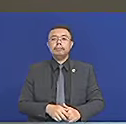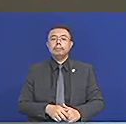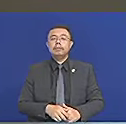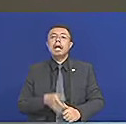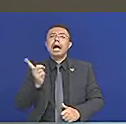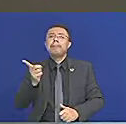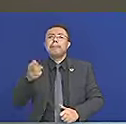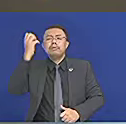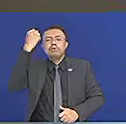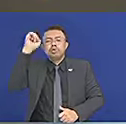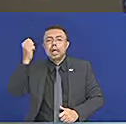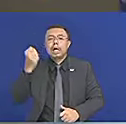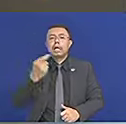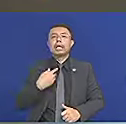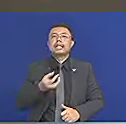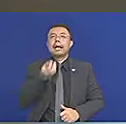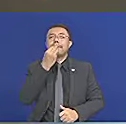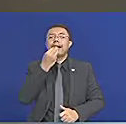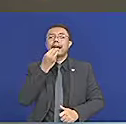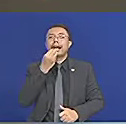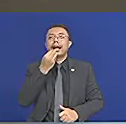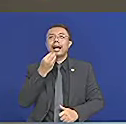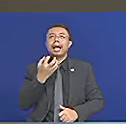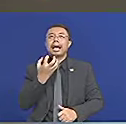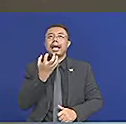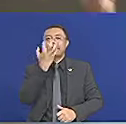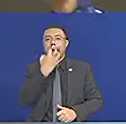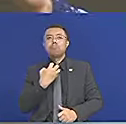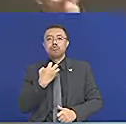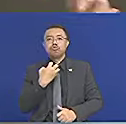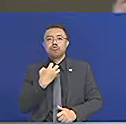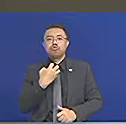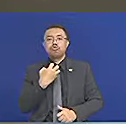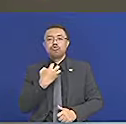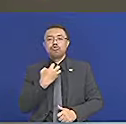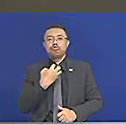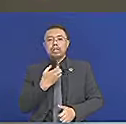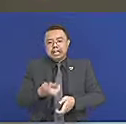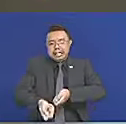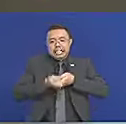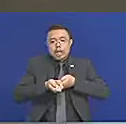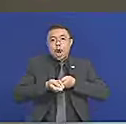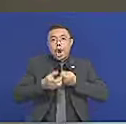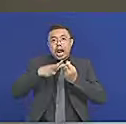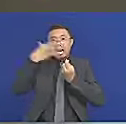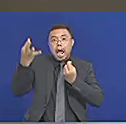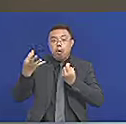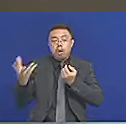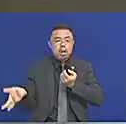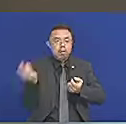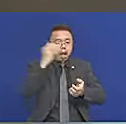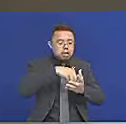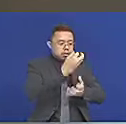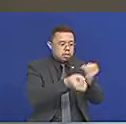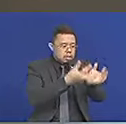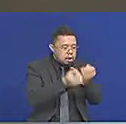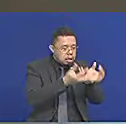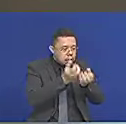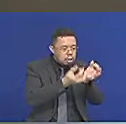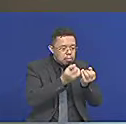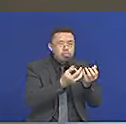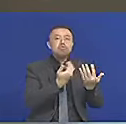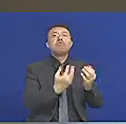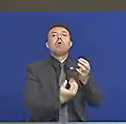Kalau lagi susah, kita makan jambu air. Daun singkong kita rebus. Jadi